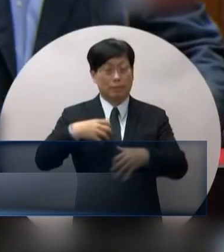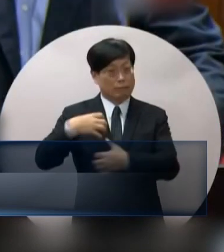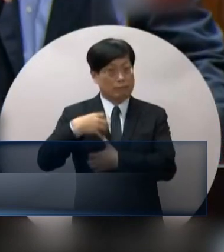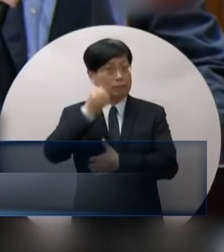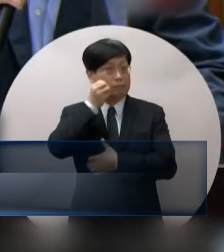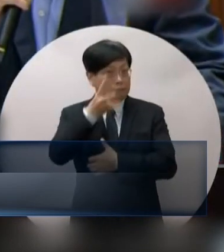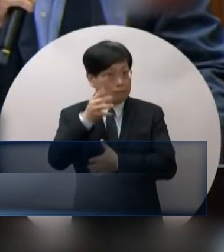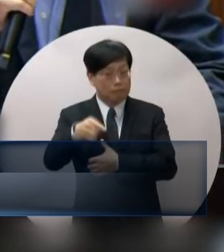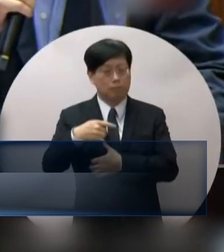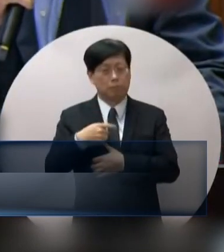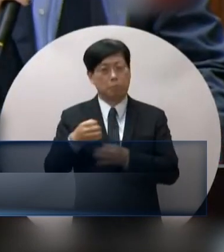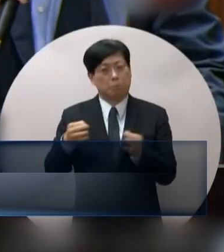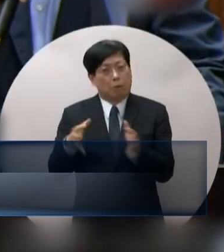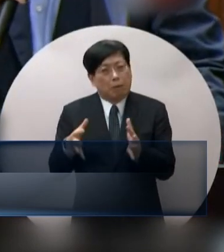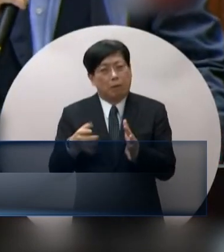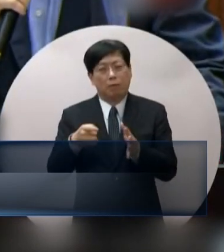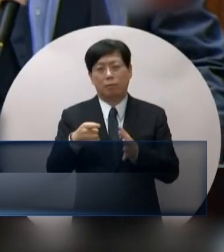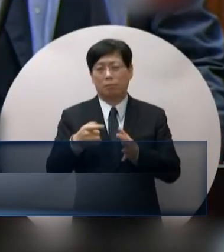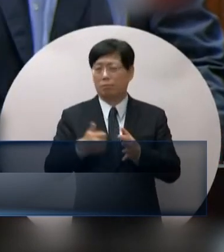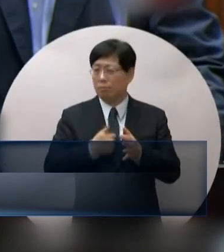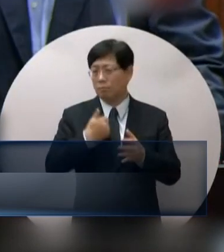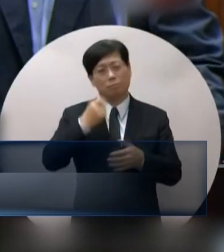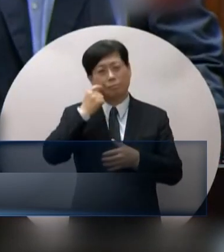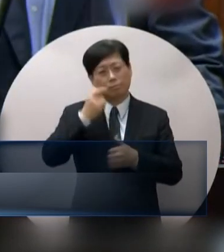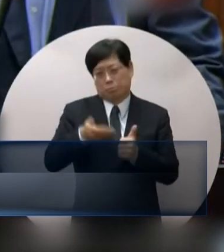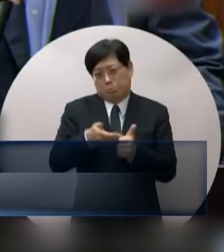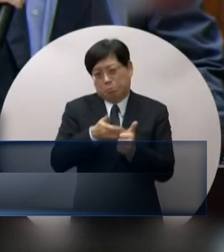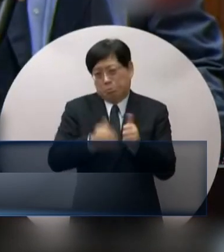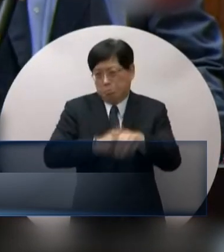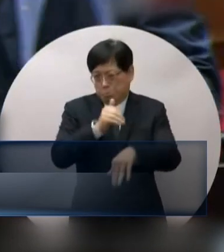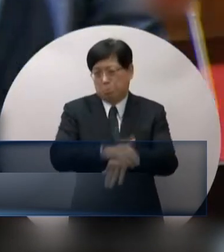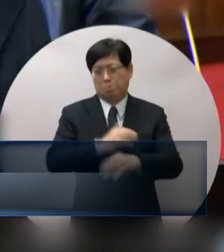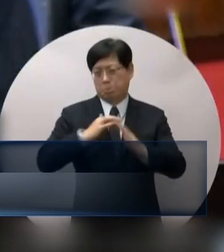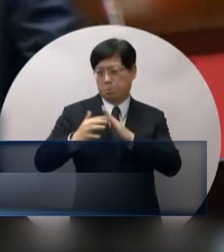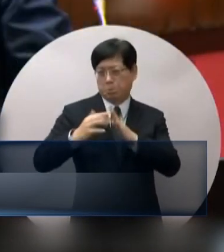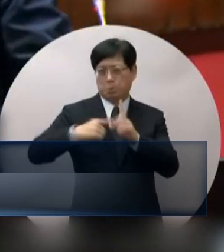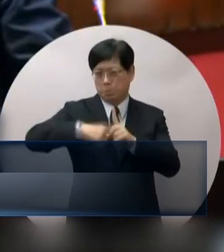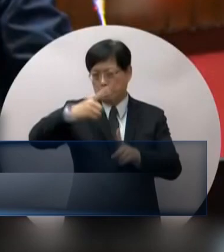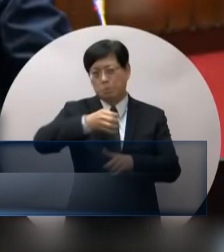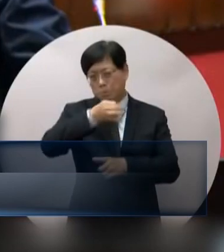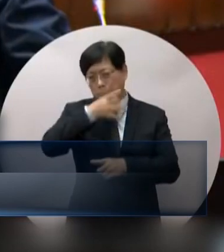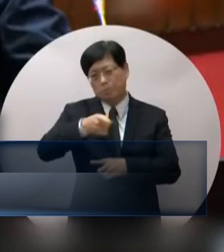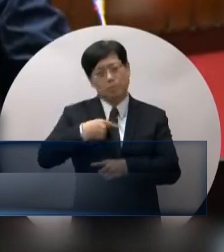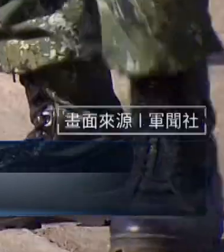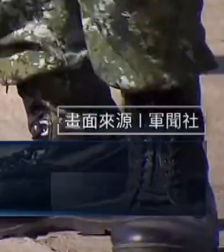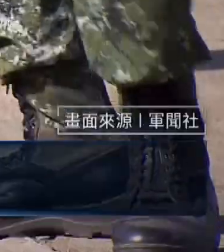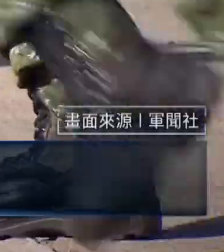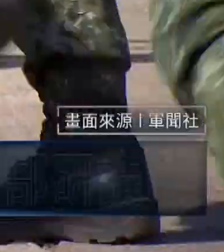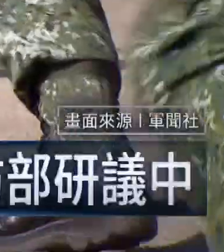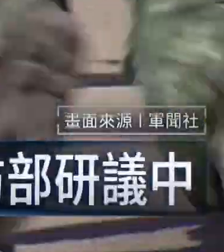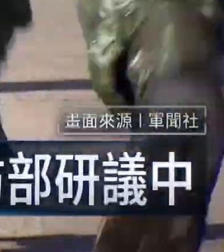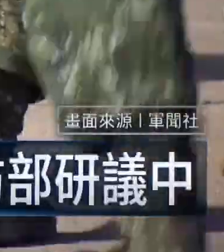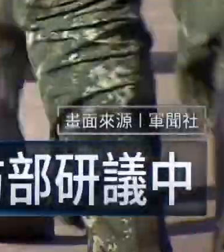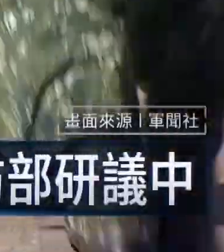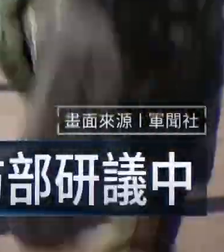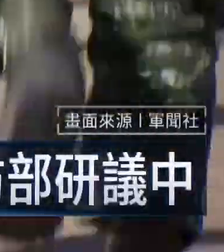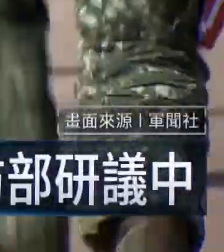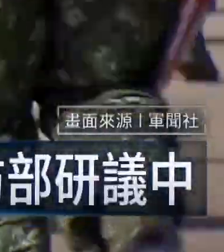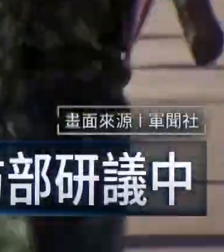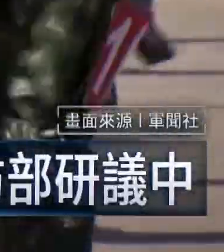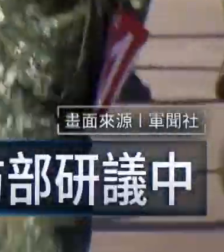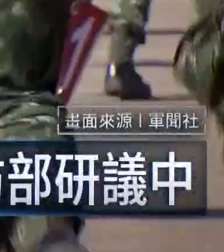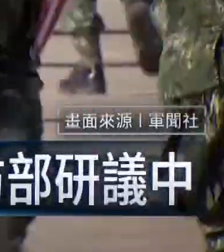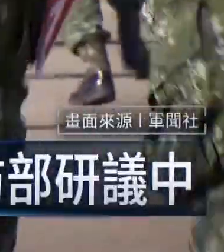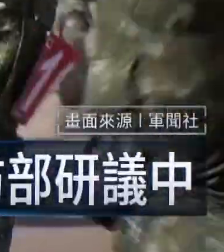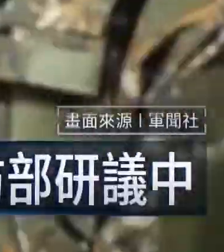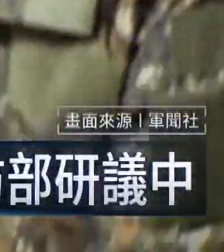个月的军事训练是没有办法培养具备战力的这个后备军人嘛？ 尤其在乌俄交战后，我国